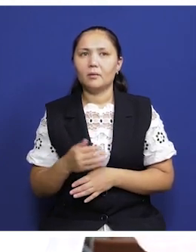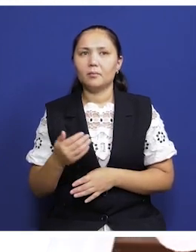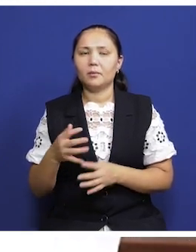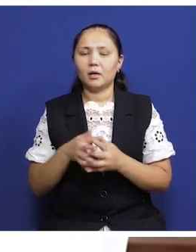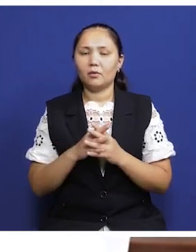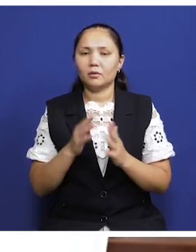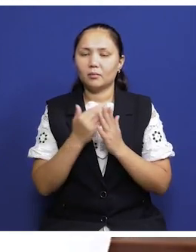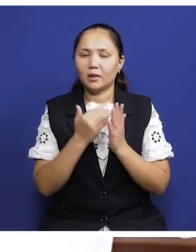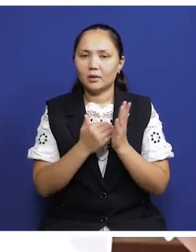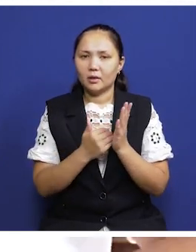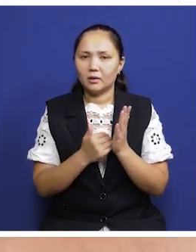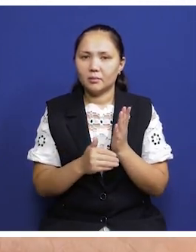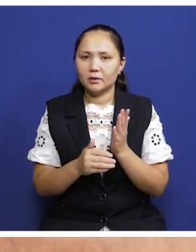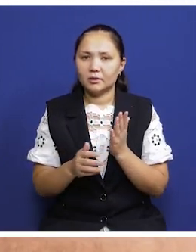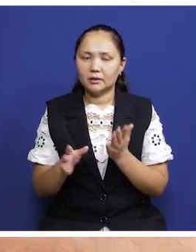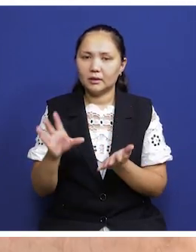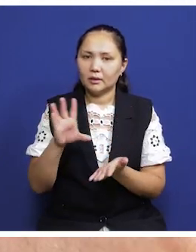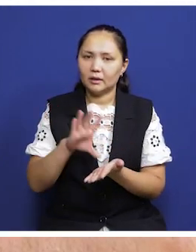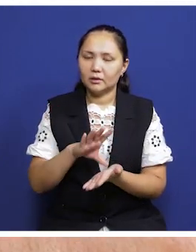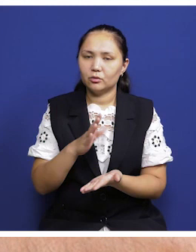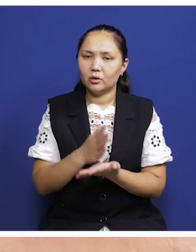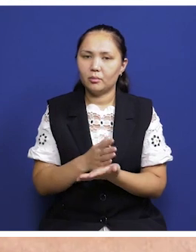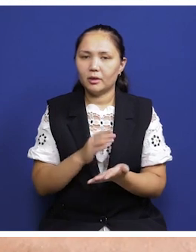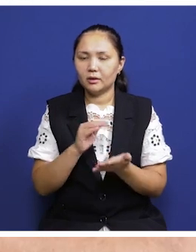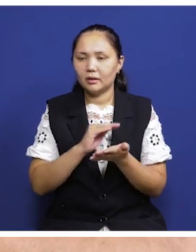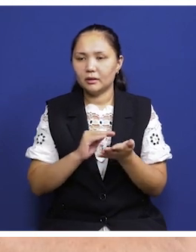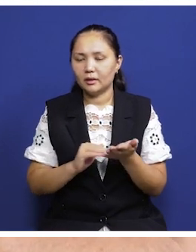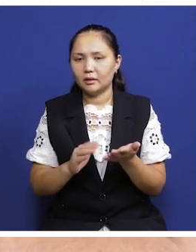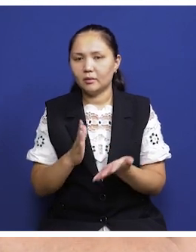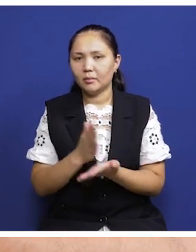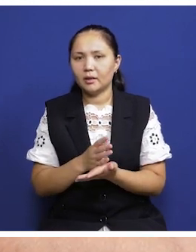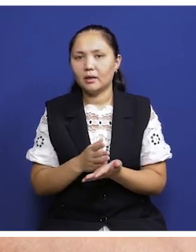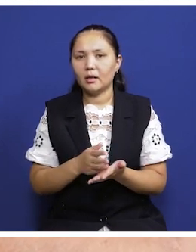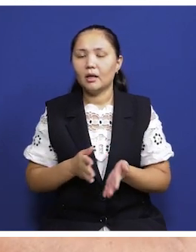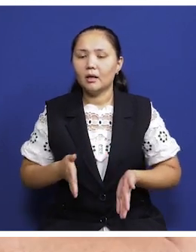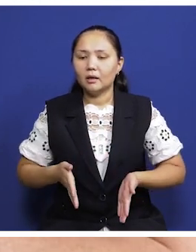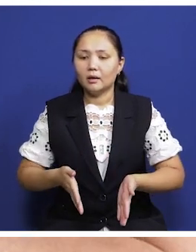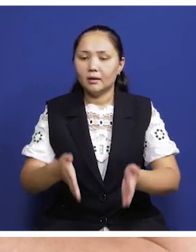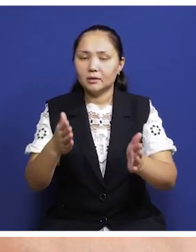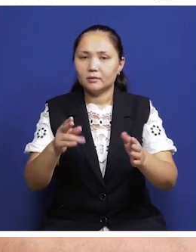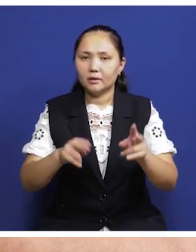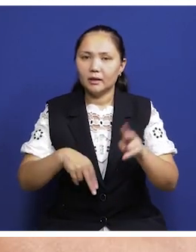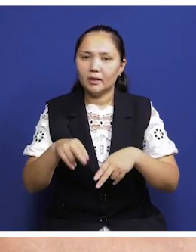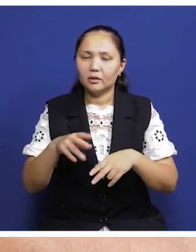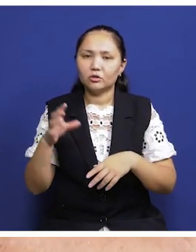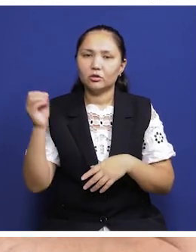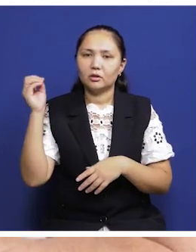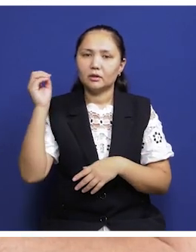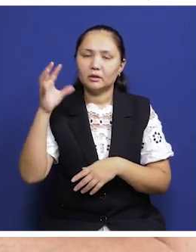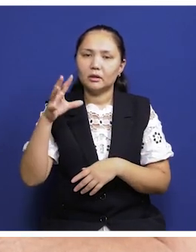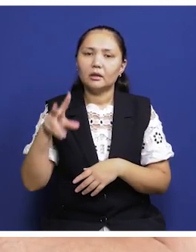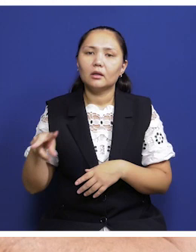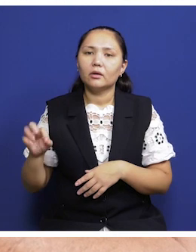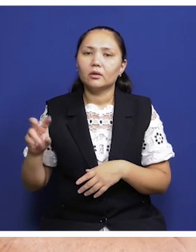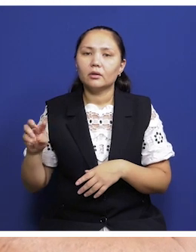ауыл ел бесігі бағдарламасына еніп отырмыз деп сол сметалық құжатта бізде жаңа асфальт, аяқ жол, лоток,